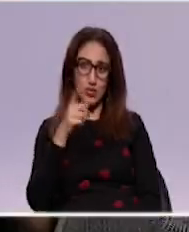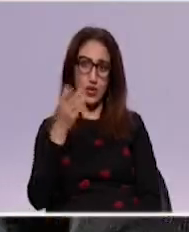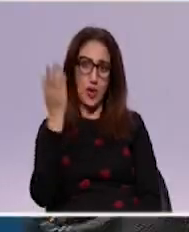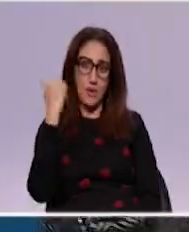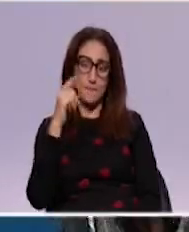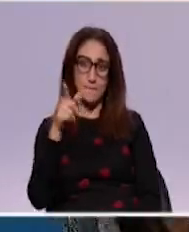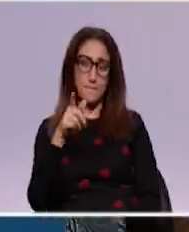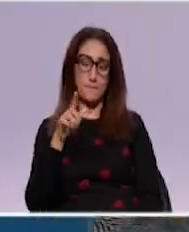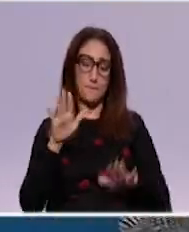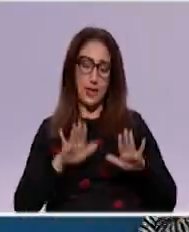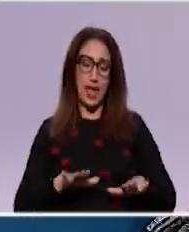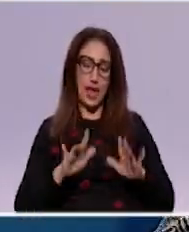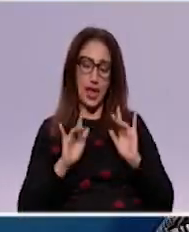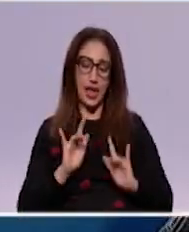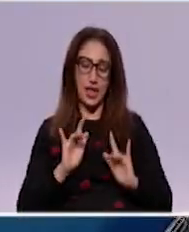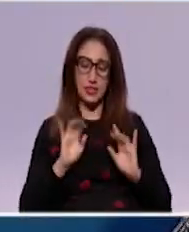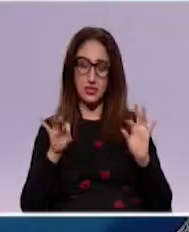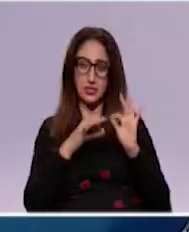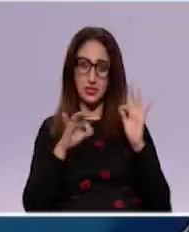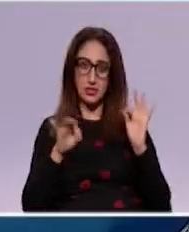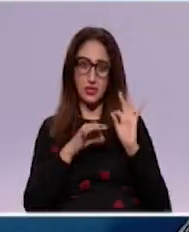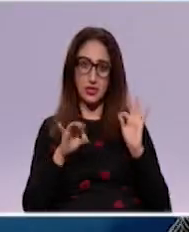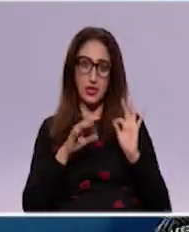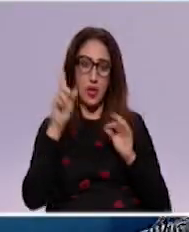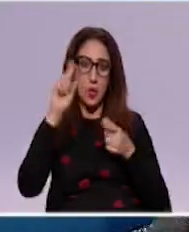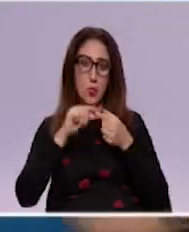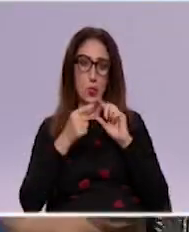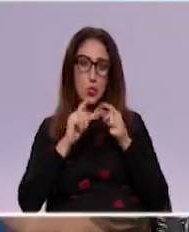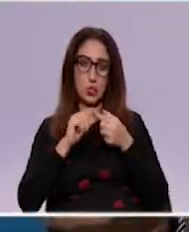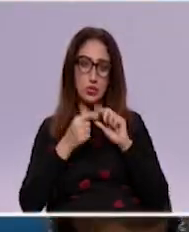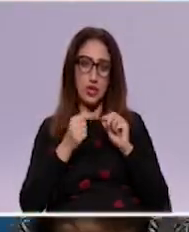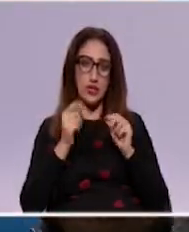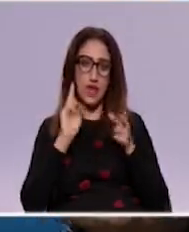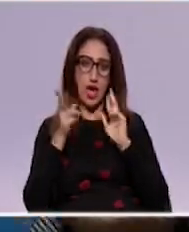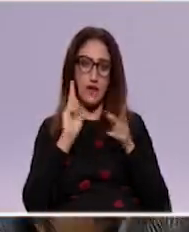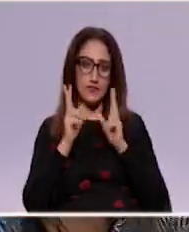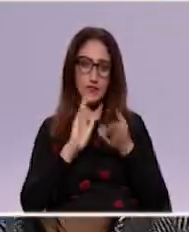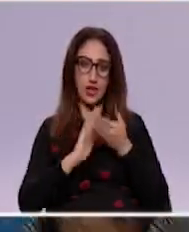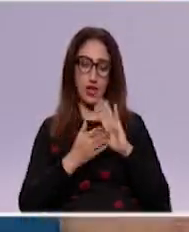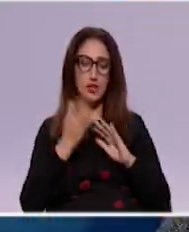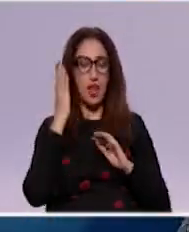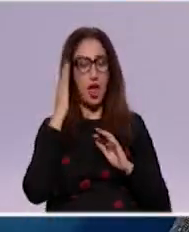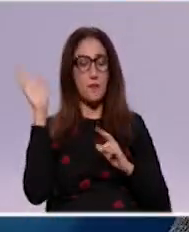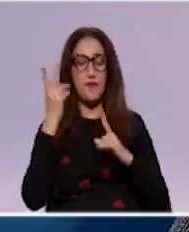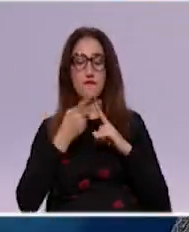المصريين بنلعب في بورسعيد، خلصنا الحفله واحنا ننام في الاوتيل،